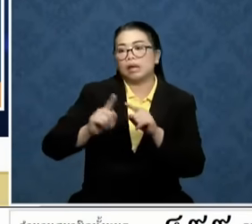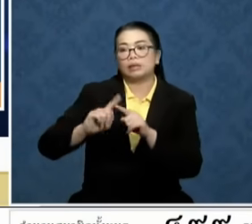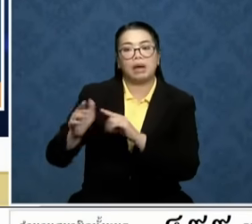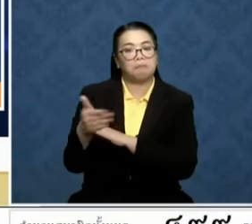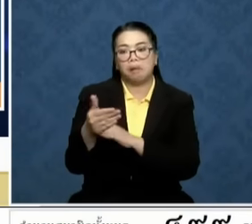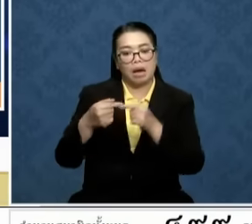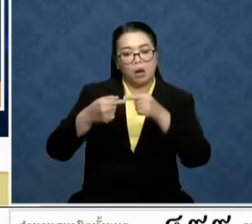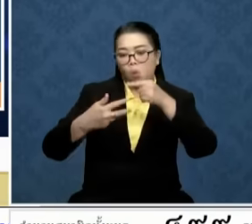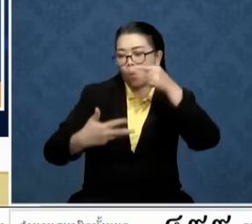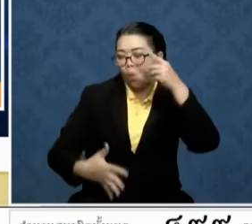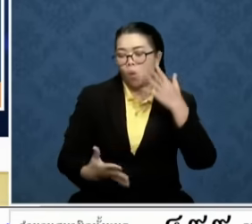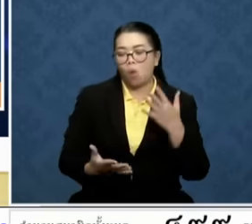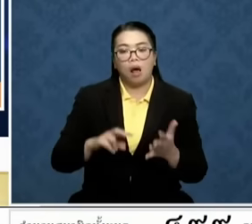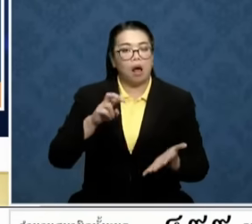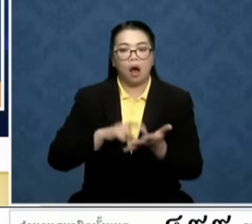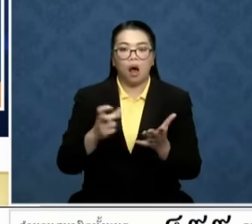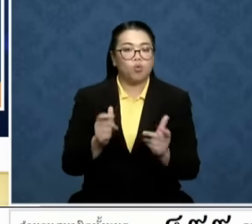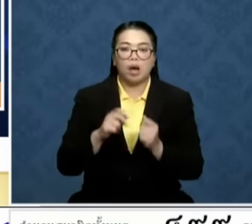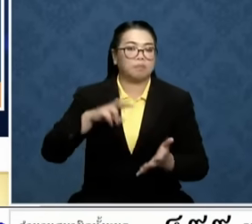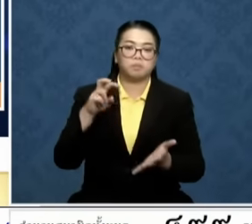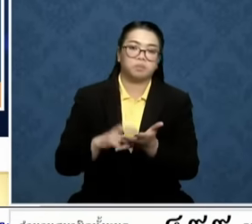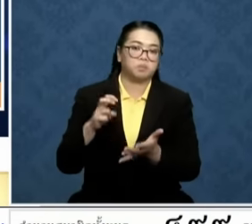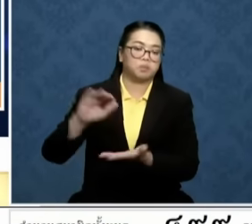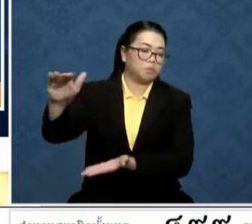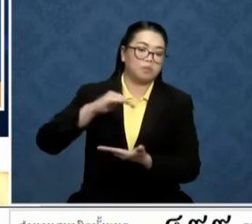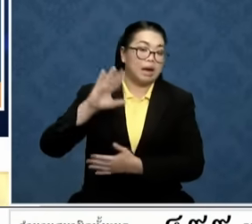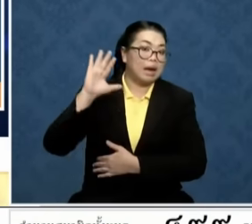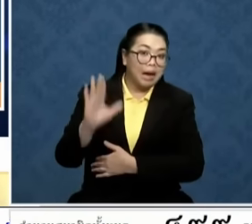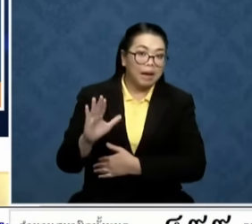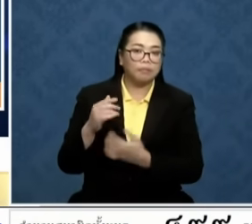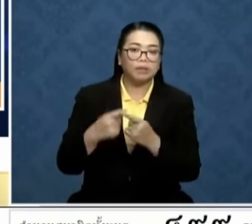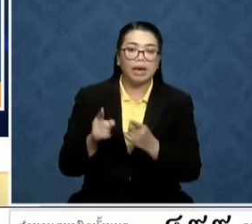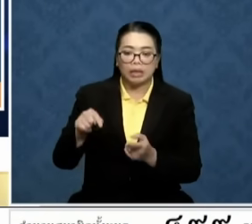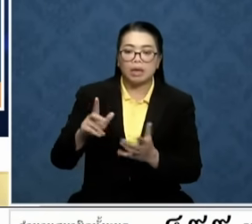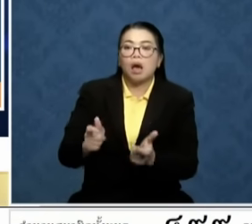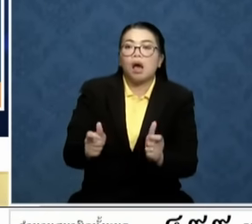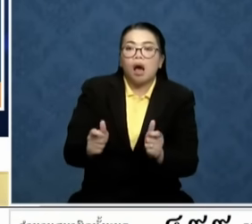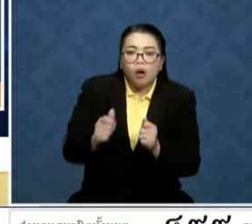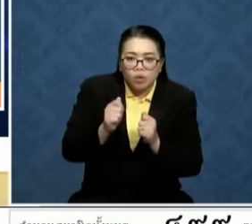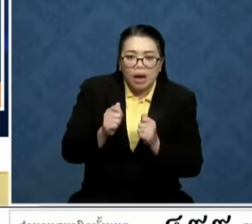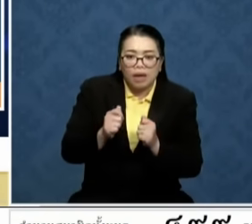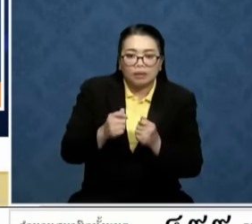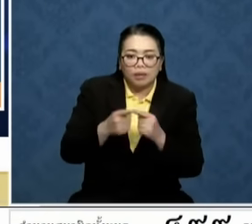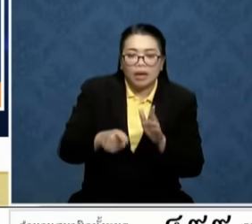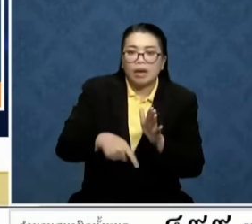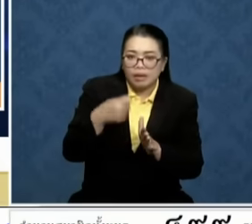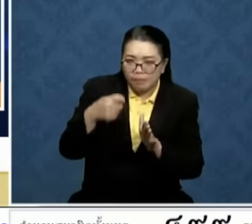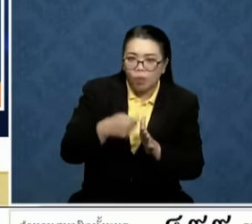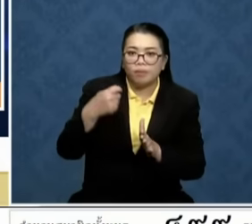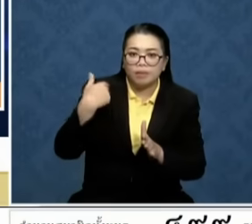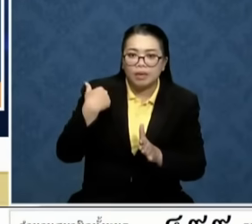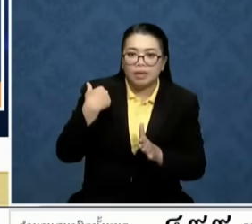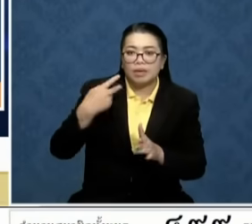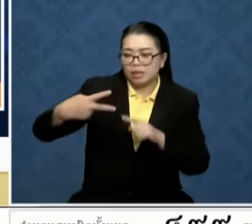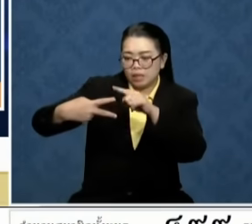speyเนี่ยโดยไม่ได้รับอนุญาตแต่การอนุญาตนี้เป็นการอนุญาตแบบมีเงื่อนไขใช่มั้ครับท่านประธาน 2